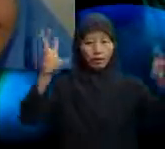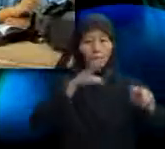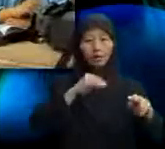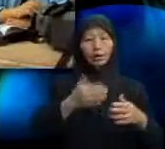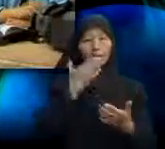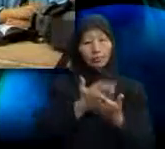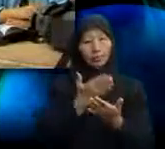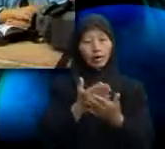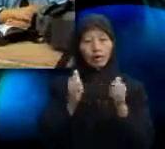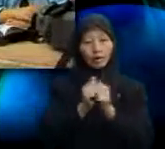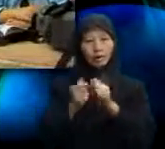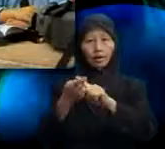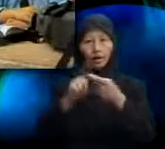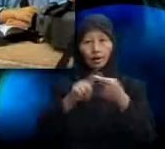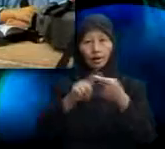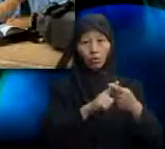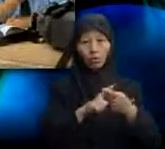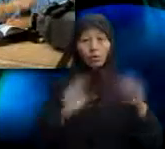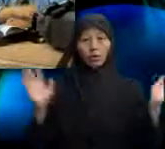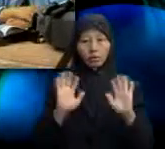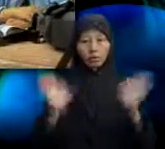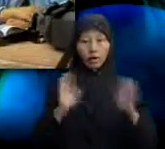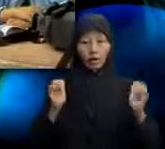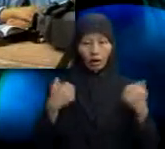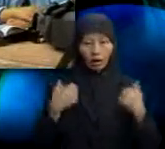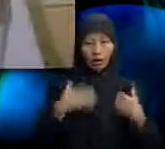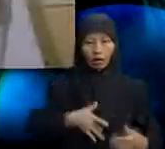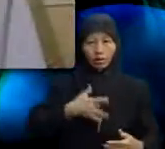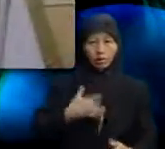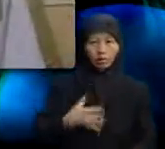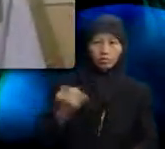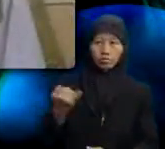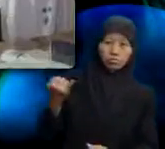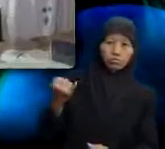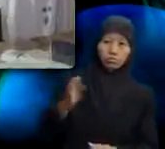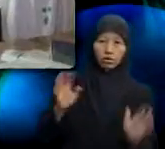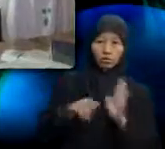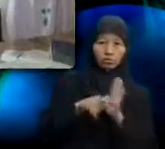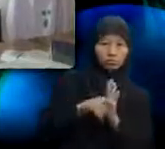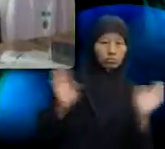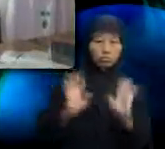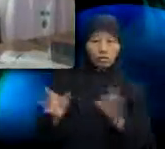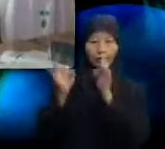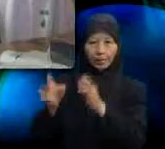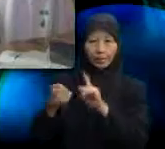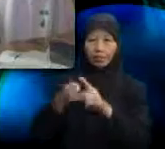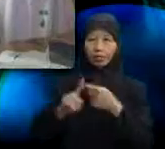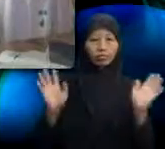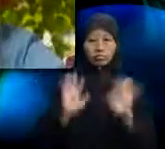senyuman dan baik sangka kepada rakan-rakan. Jangan sesekali ada perasaan buruk sangka atau membenci rakan-rakan